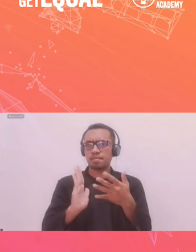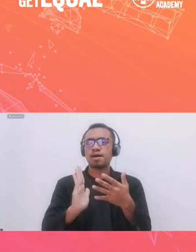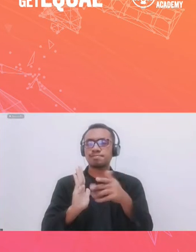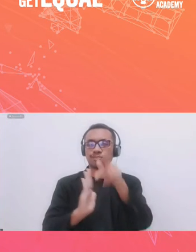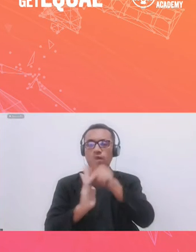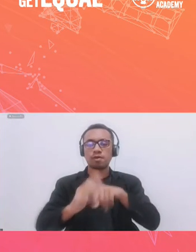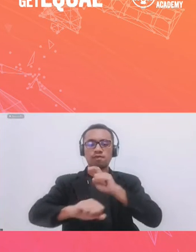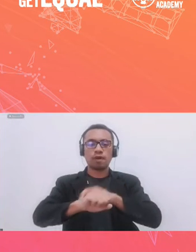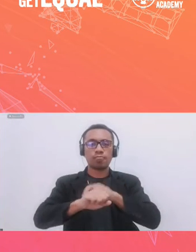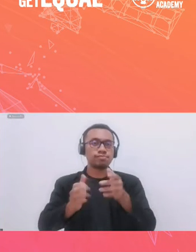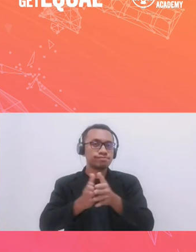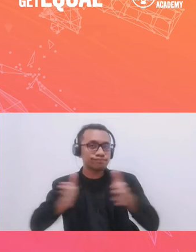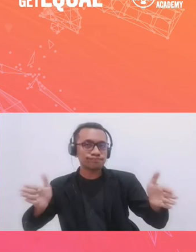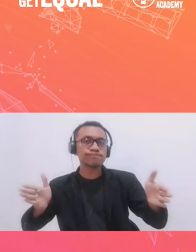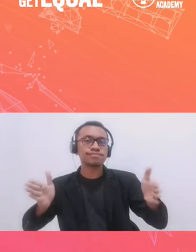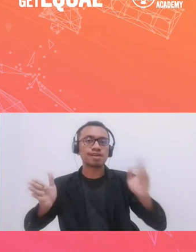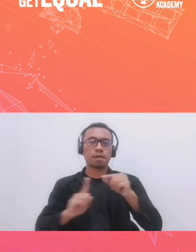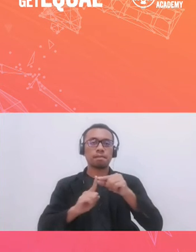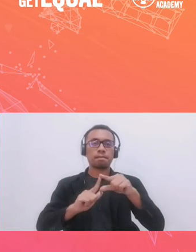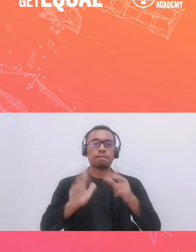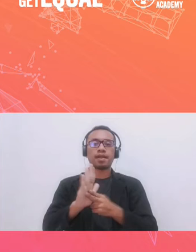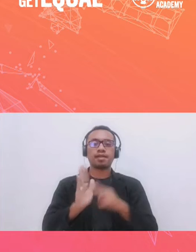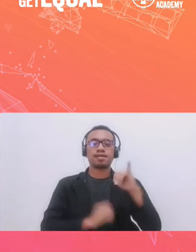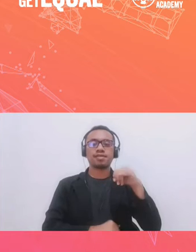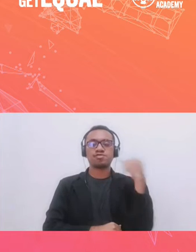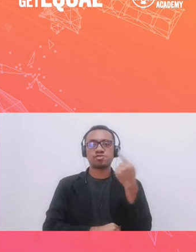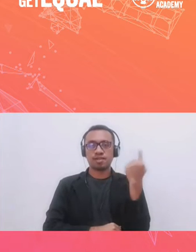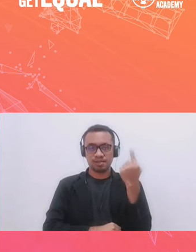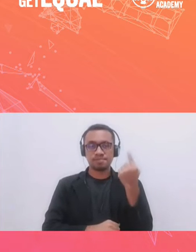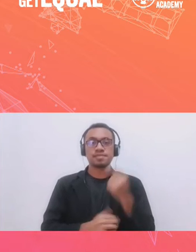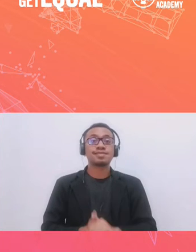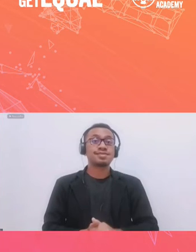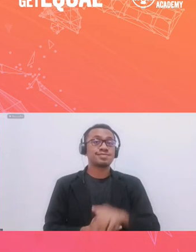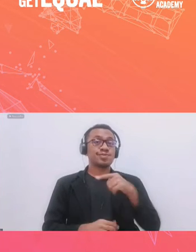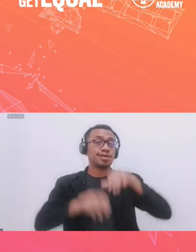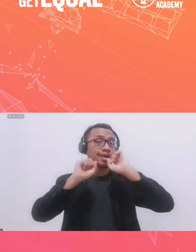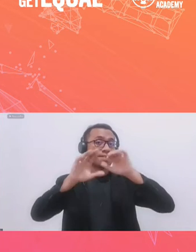jangka panjang ya yang dilakukan plan. Bukan hanya momentum kampanye ini,